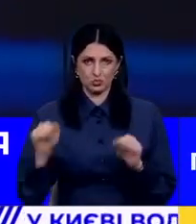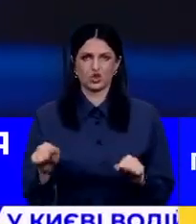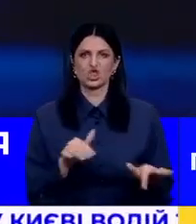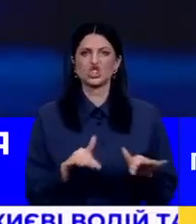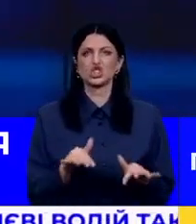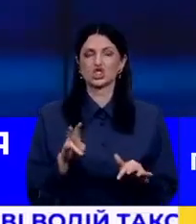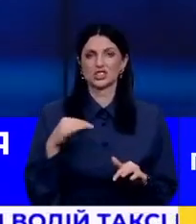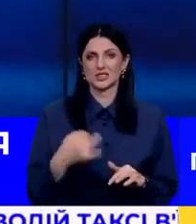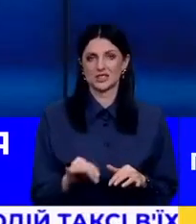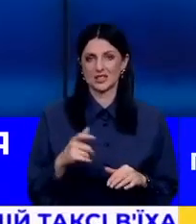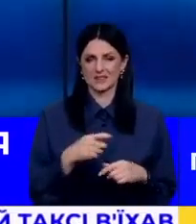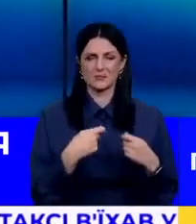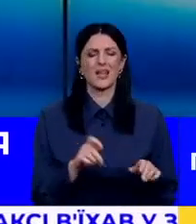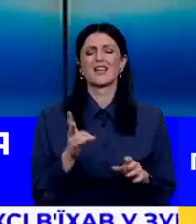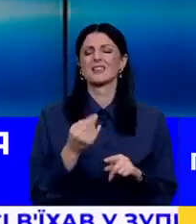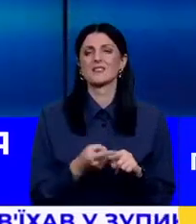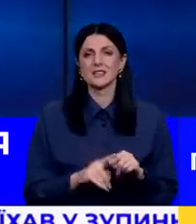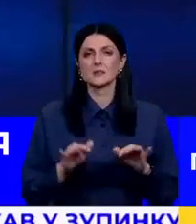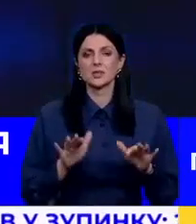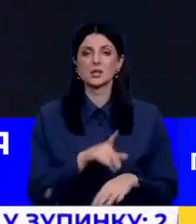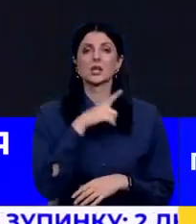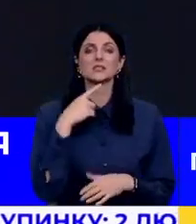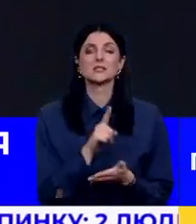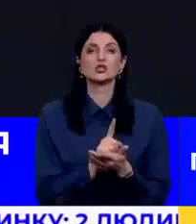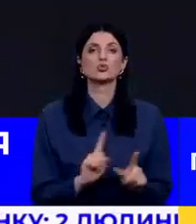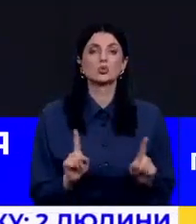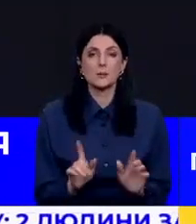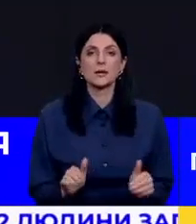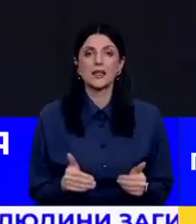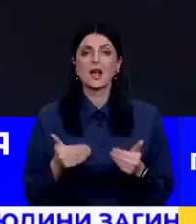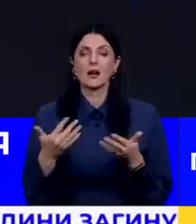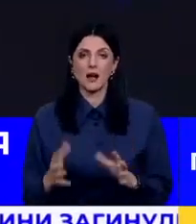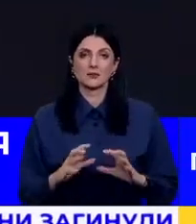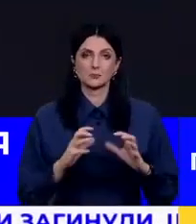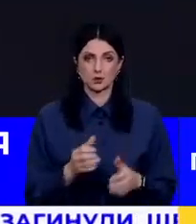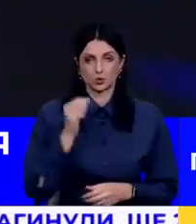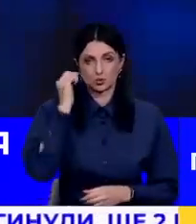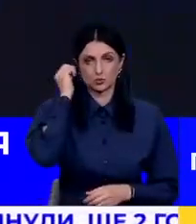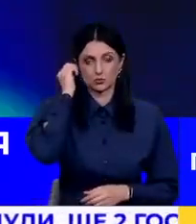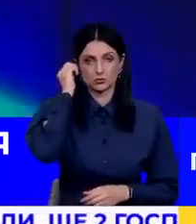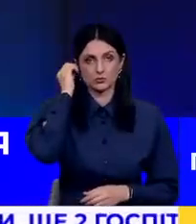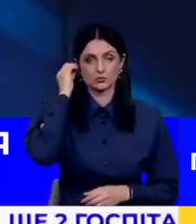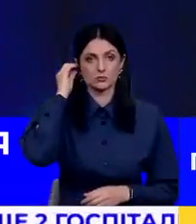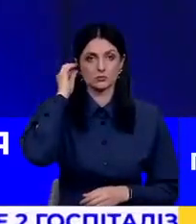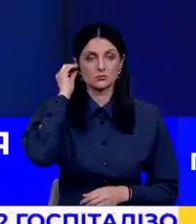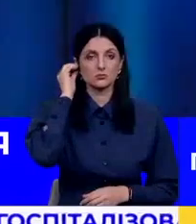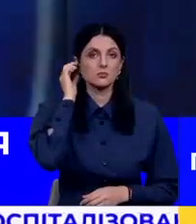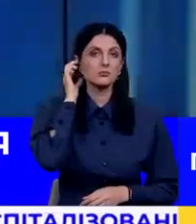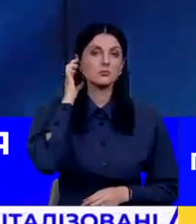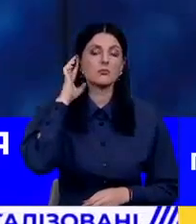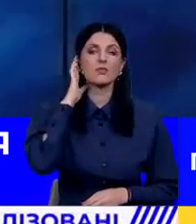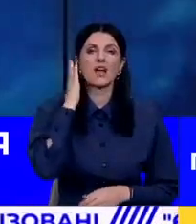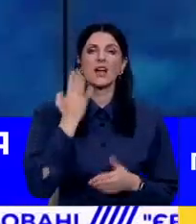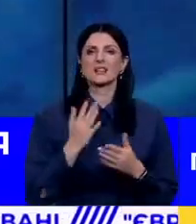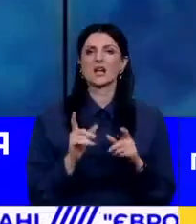там, например. Ну, даже не в этом дело. Россия должна что-то предлагать миру. И какие-то тоже должна вводить санкции свои. Она вводит